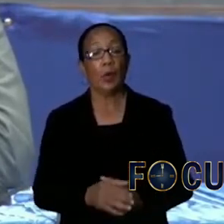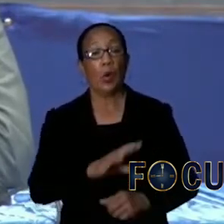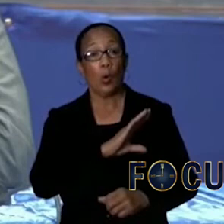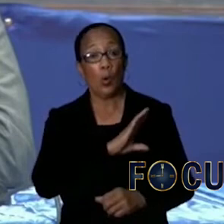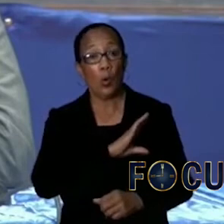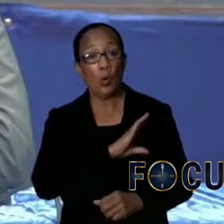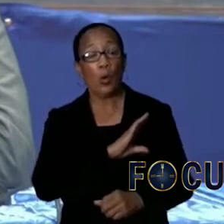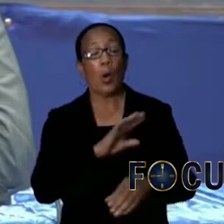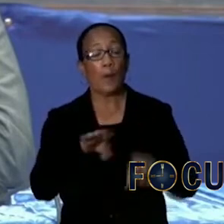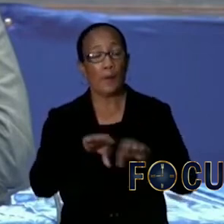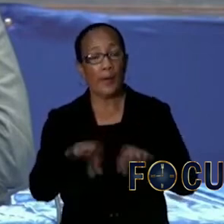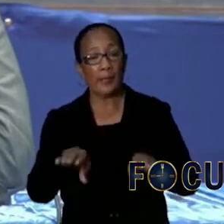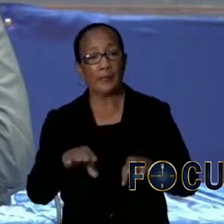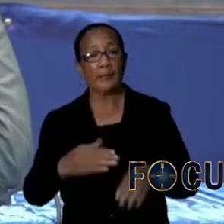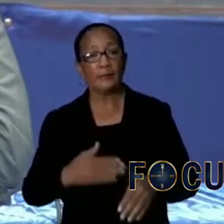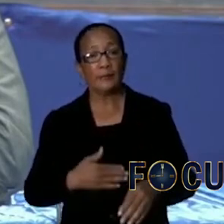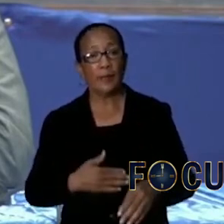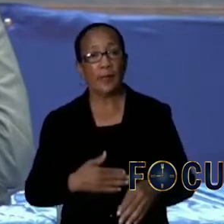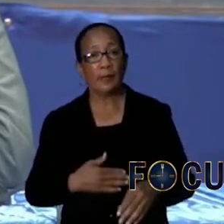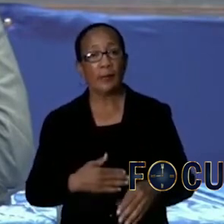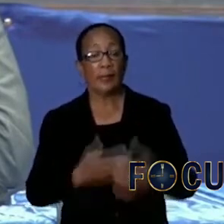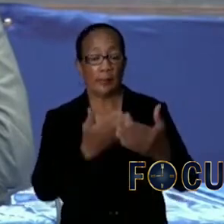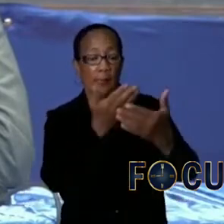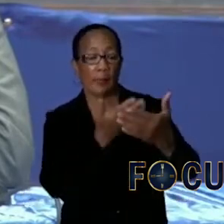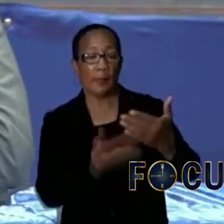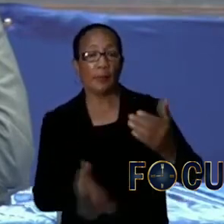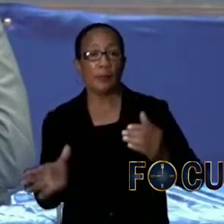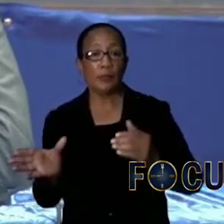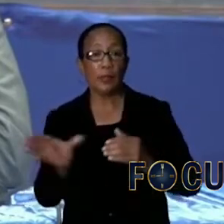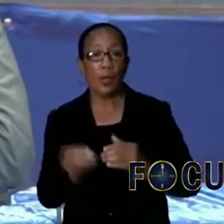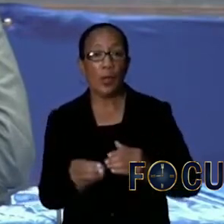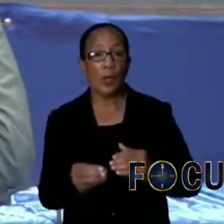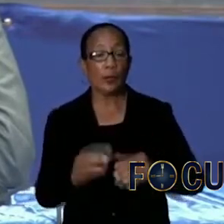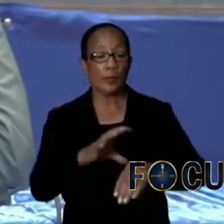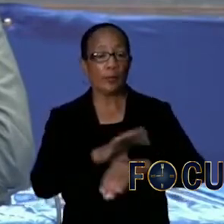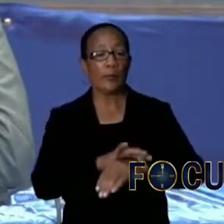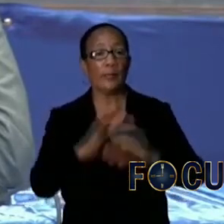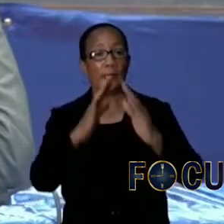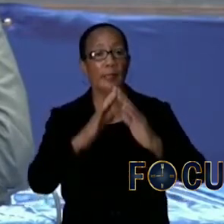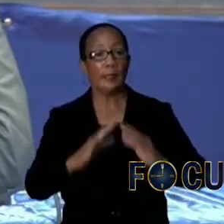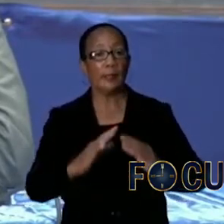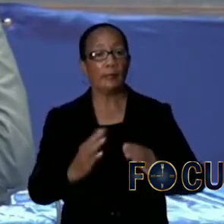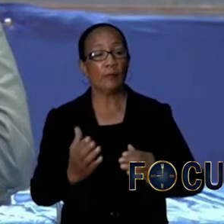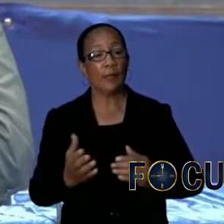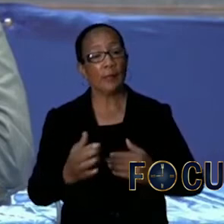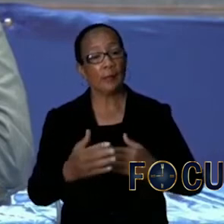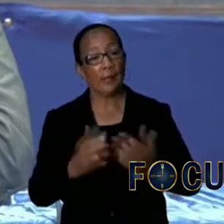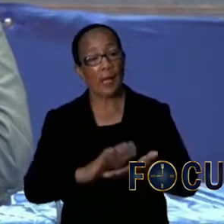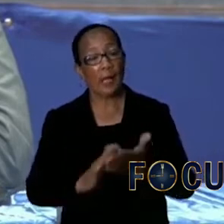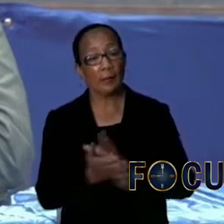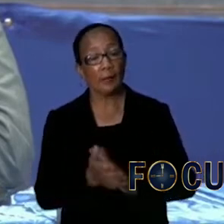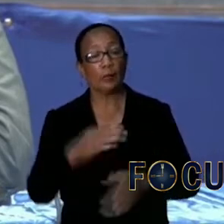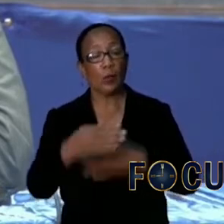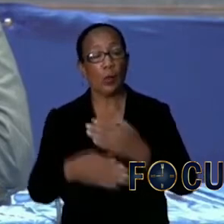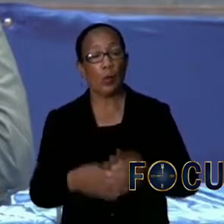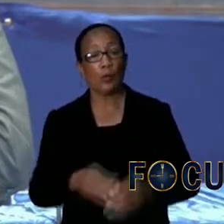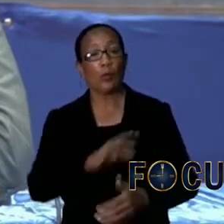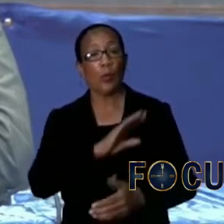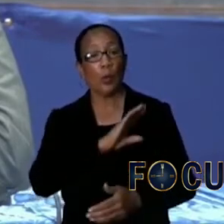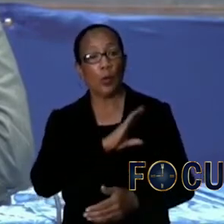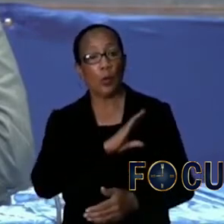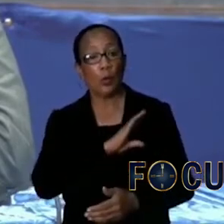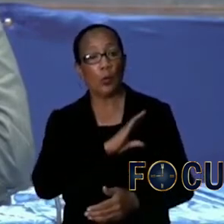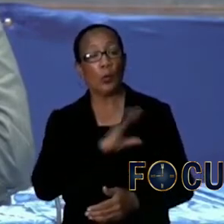Uiteraard zal op basis van de rapportages uit het veld, uit het klinisch veld, gehandeld worden. Er was ook